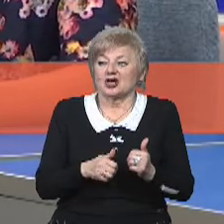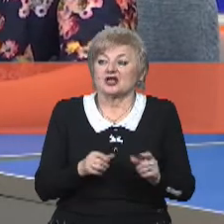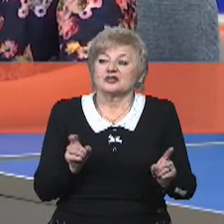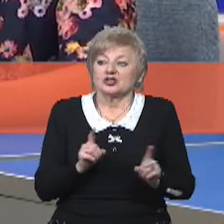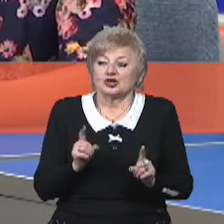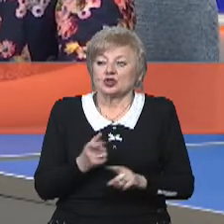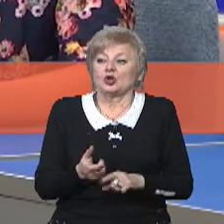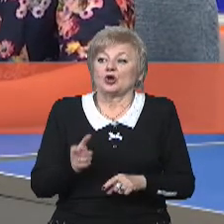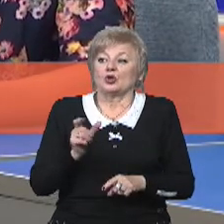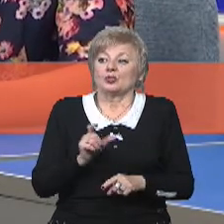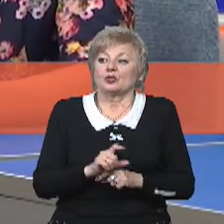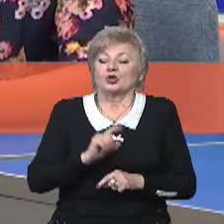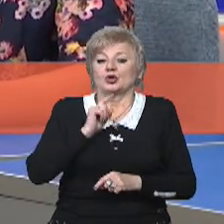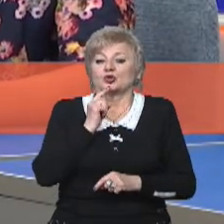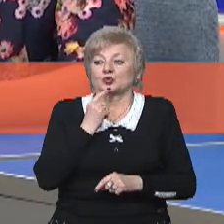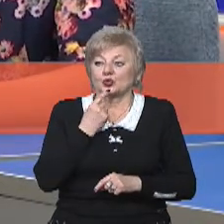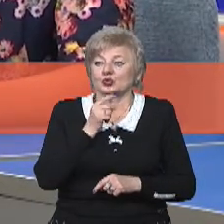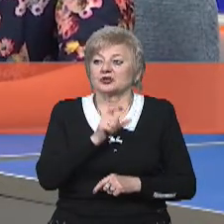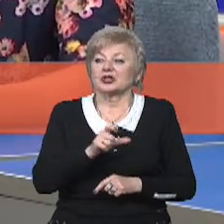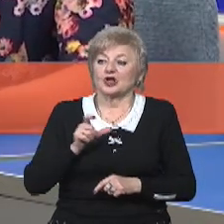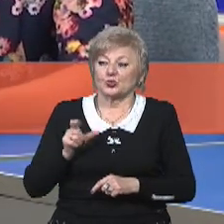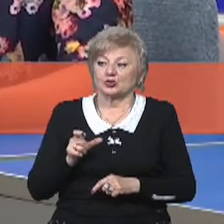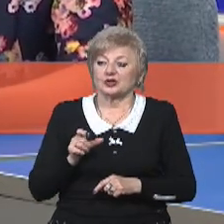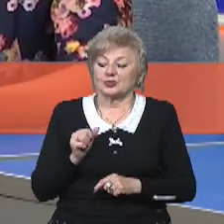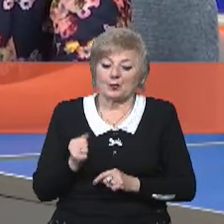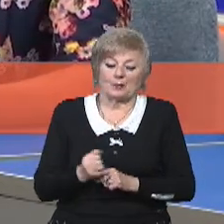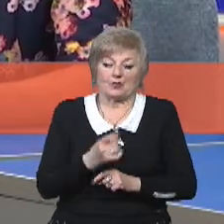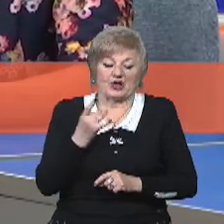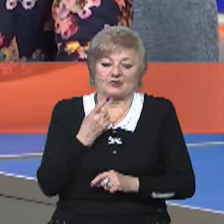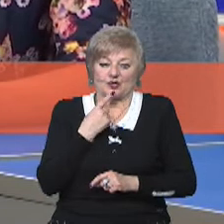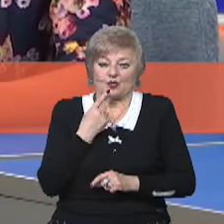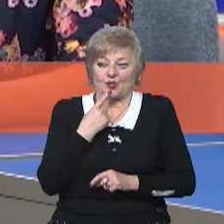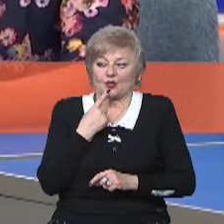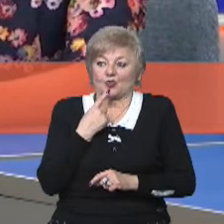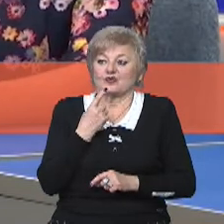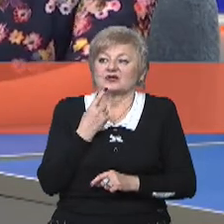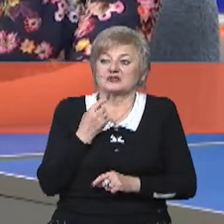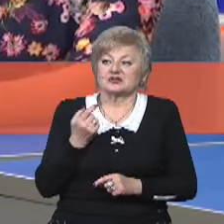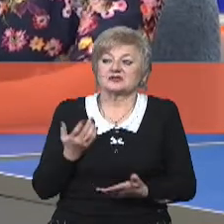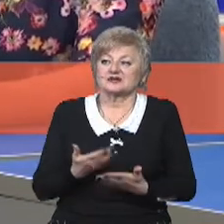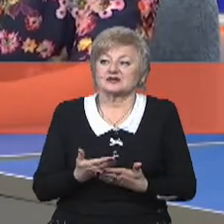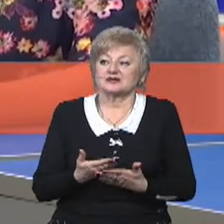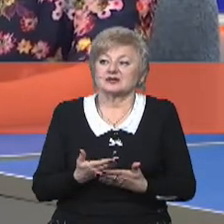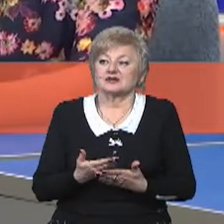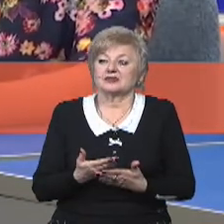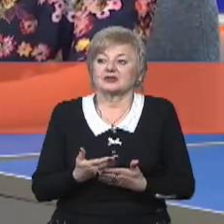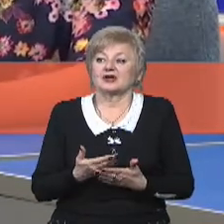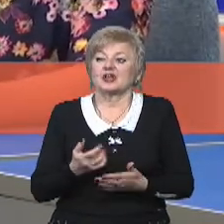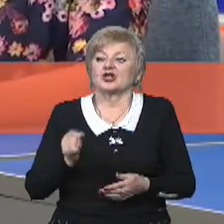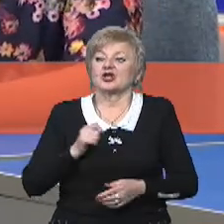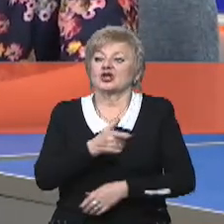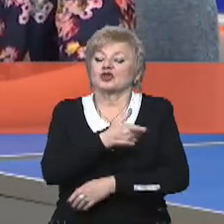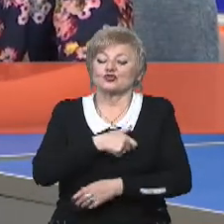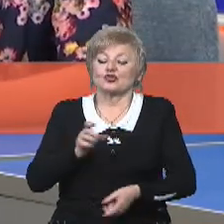найбільше складним є для людей, які перший час в експедиції, це чергування, через те, що в нас є чергування